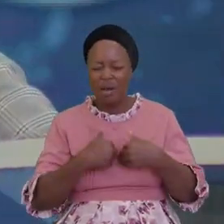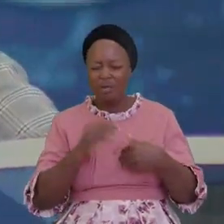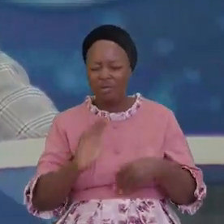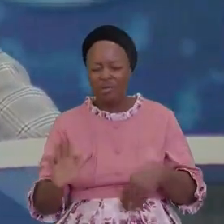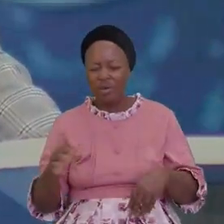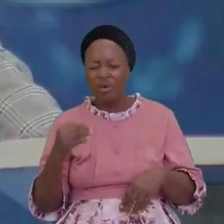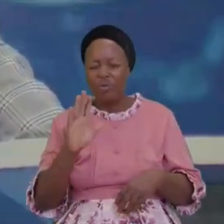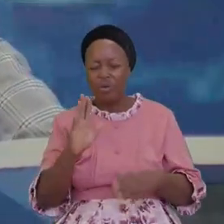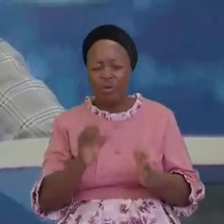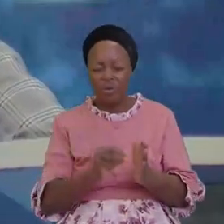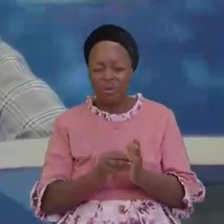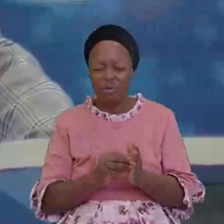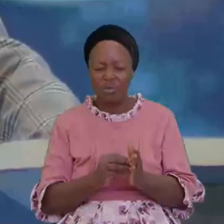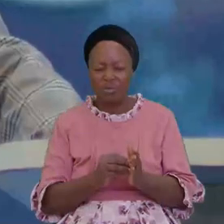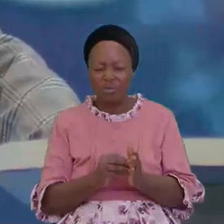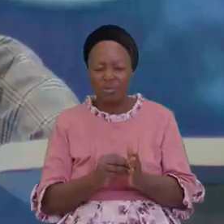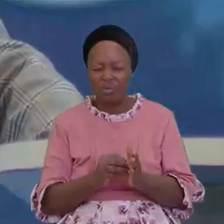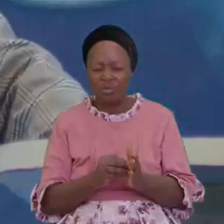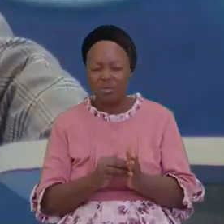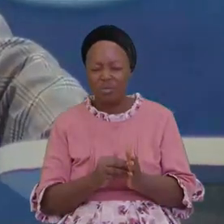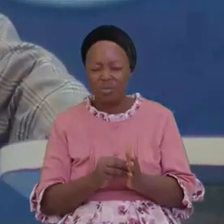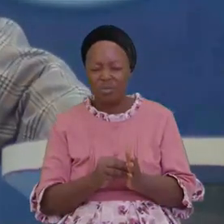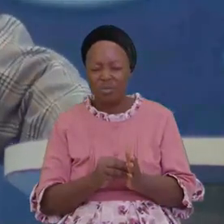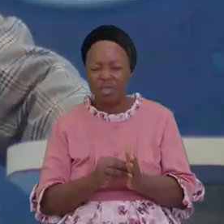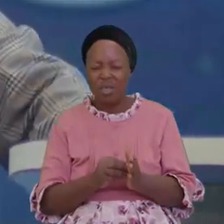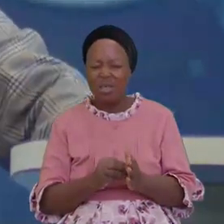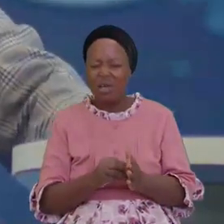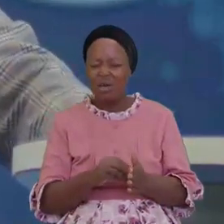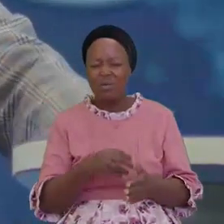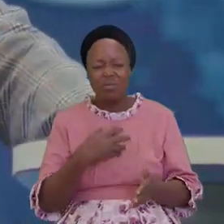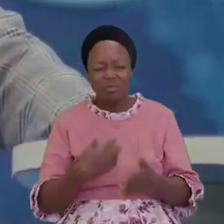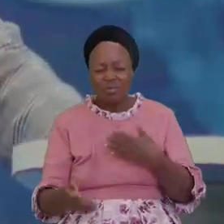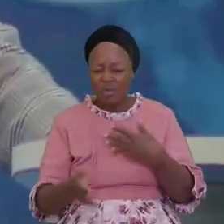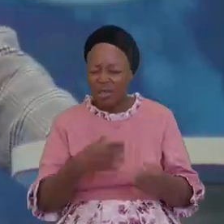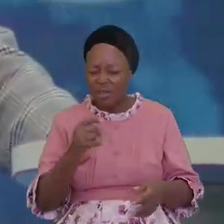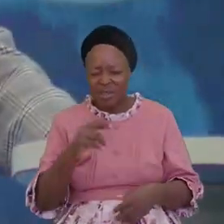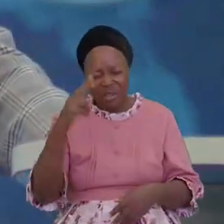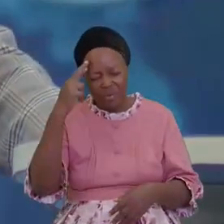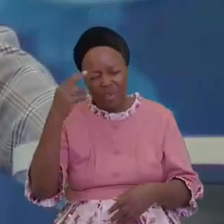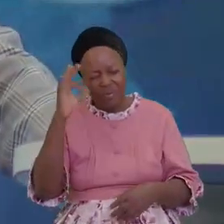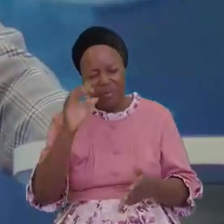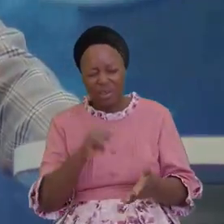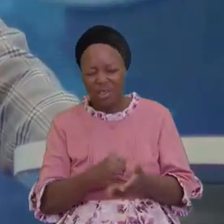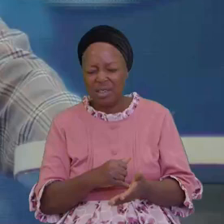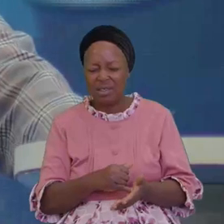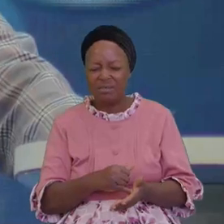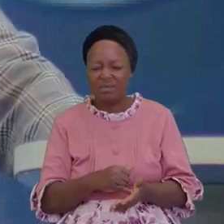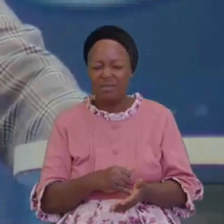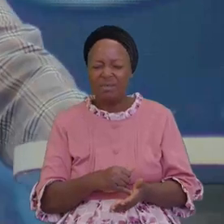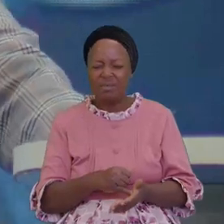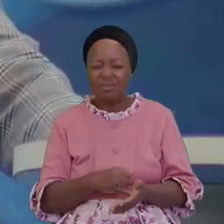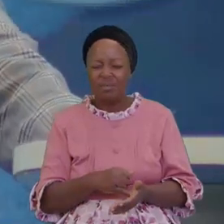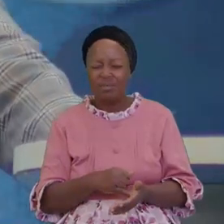incapacité à avoir des enfants de toi-même, quelle que soit la cause majeure